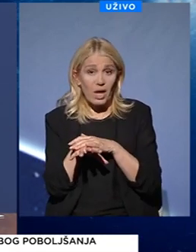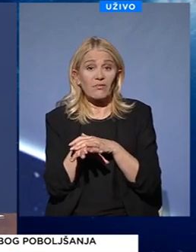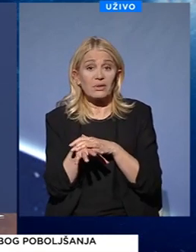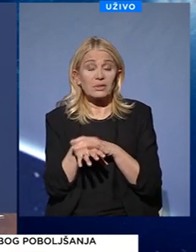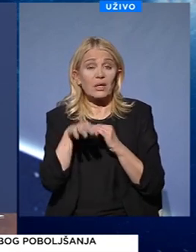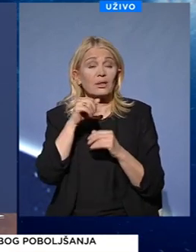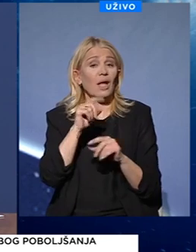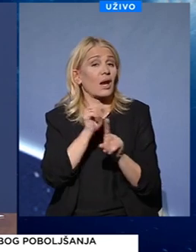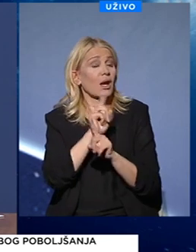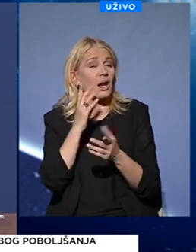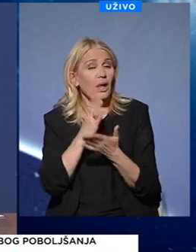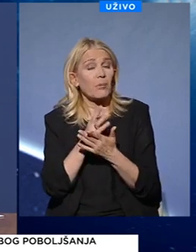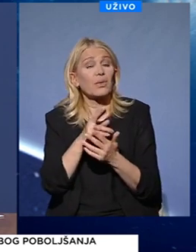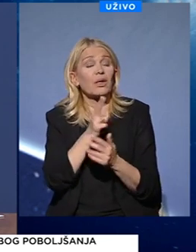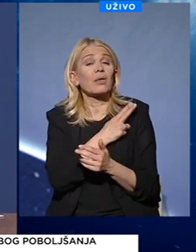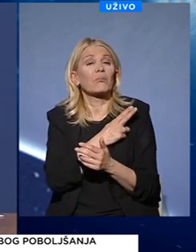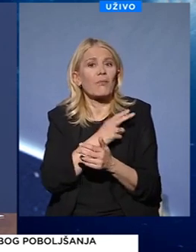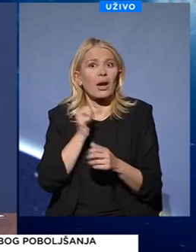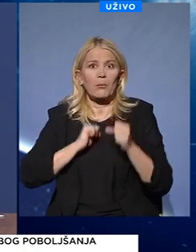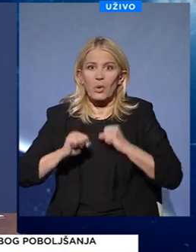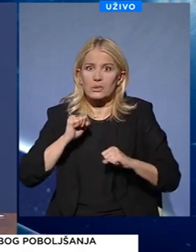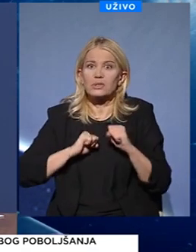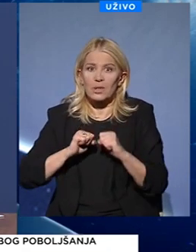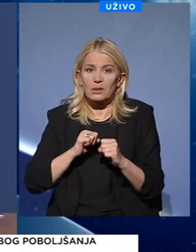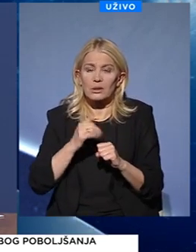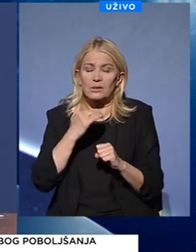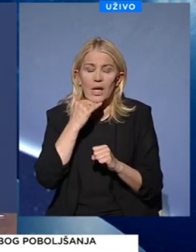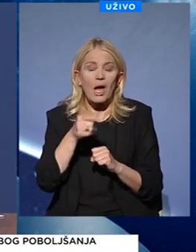ne bi imali posledice